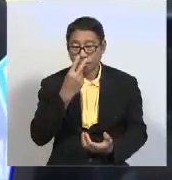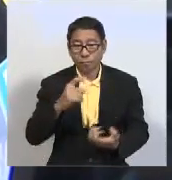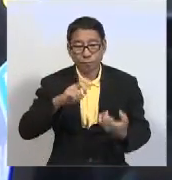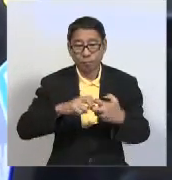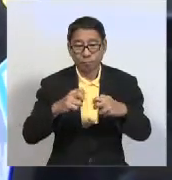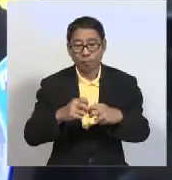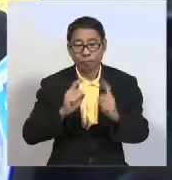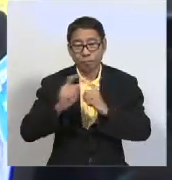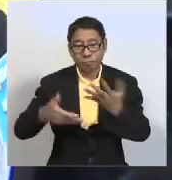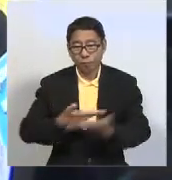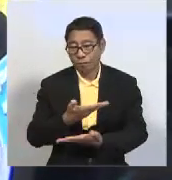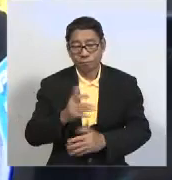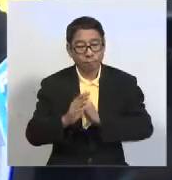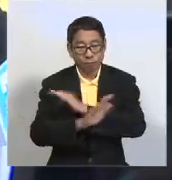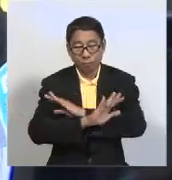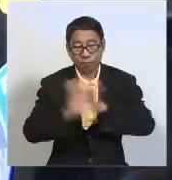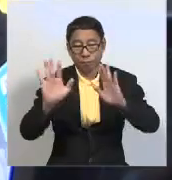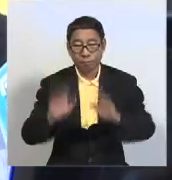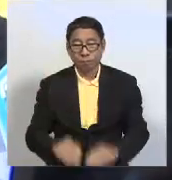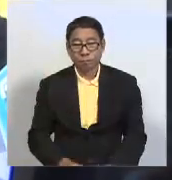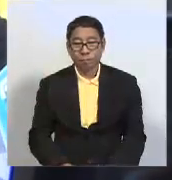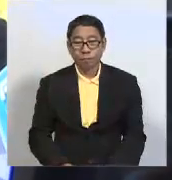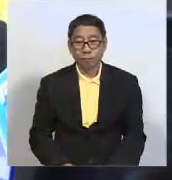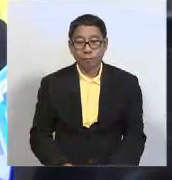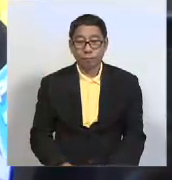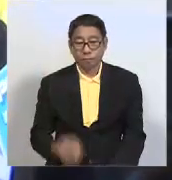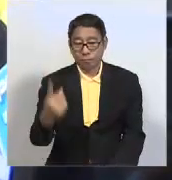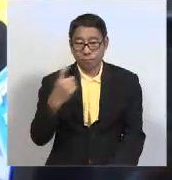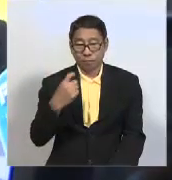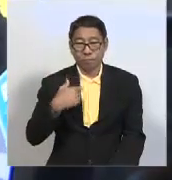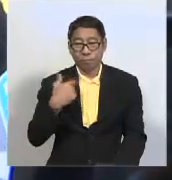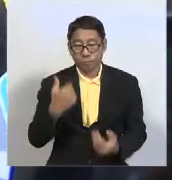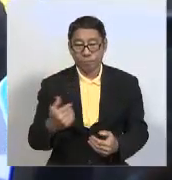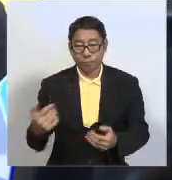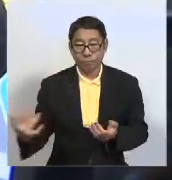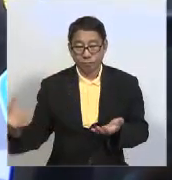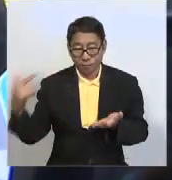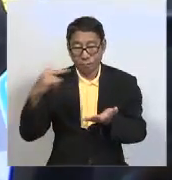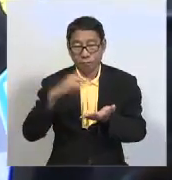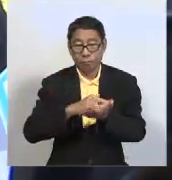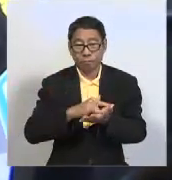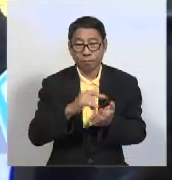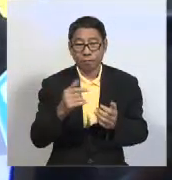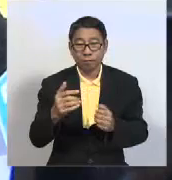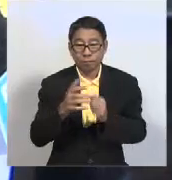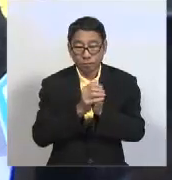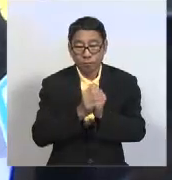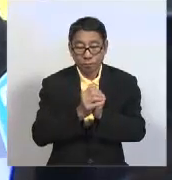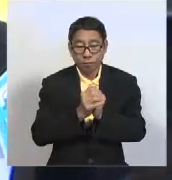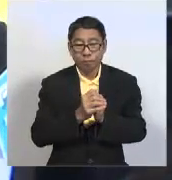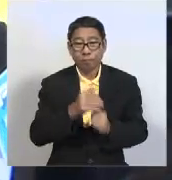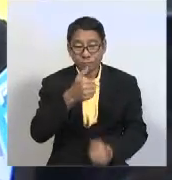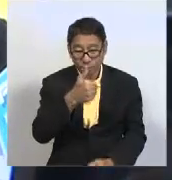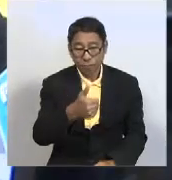าเนี่ยมาคุยกันมากจนเกินไปนะครับเขาถามผมว่าผมเพิ่งกลับมาจากจีนใช่ไหมดีไหมผมเขาบอกว่าดีประจีนก็